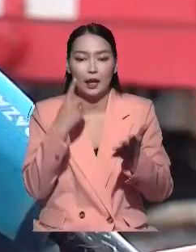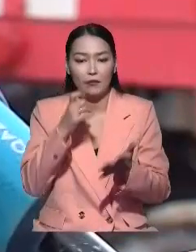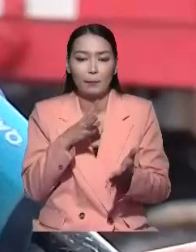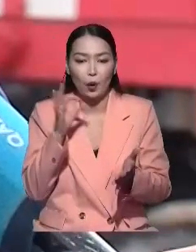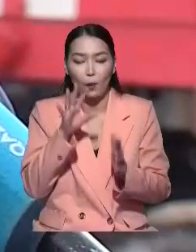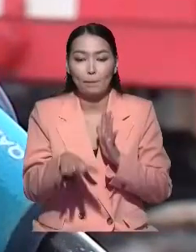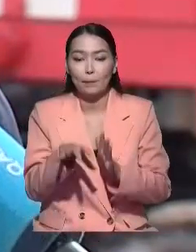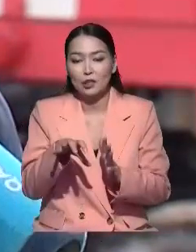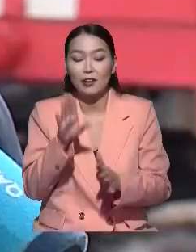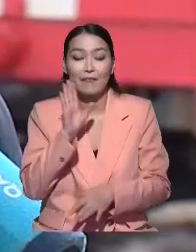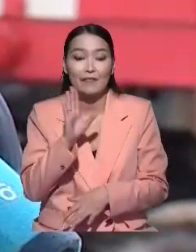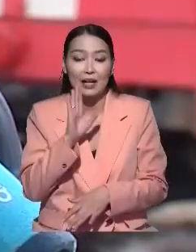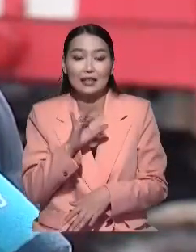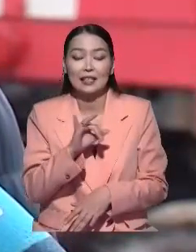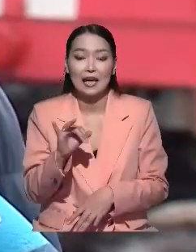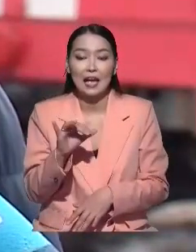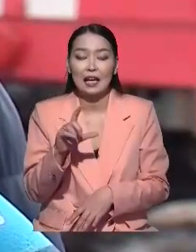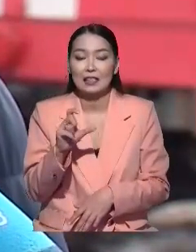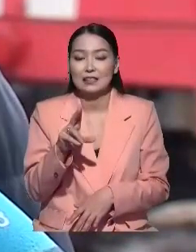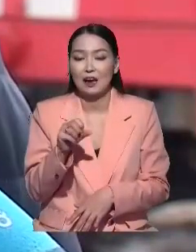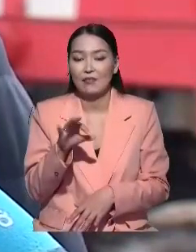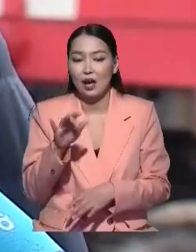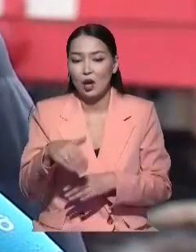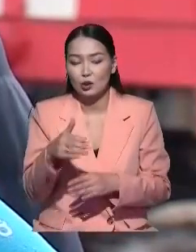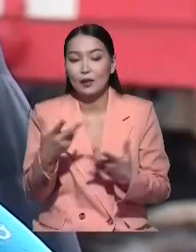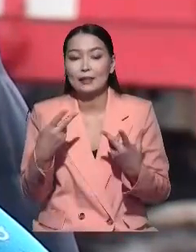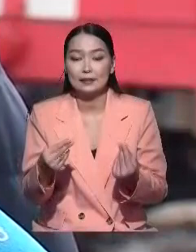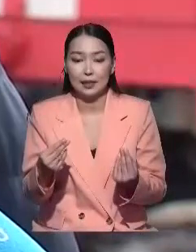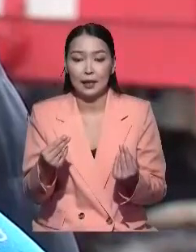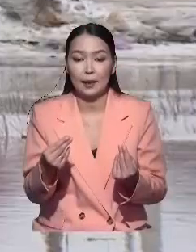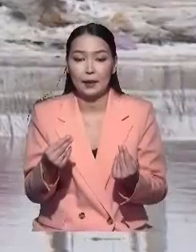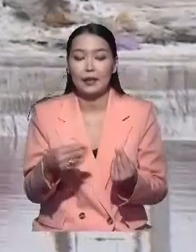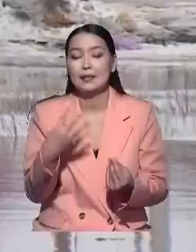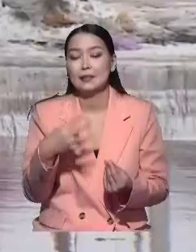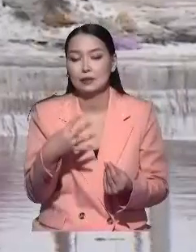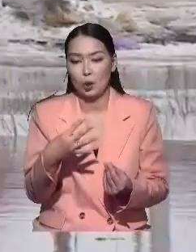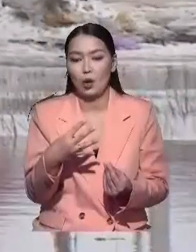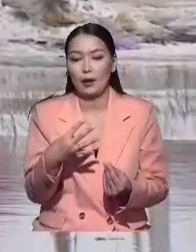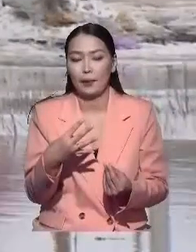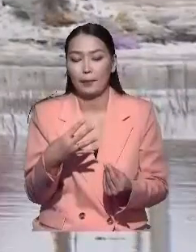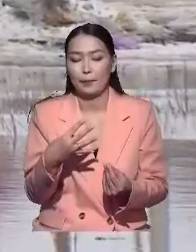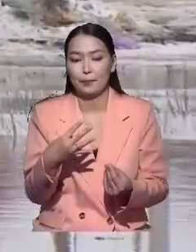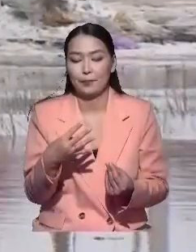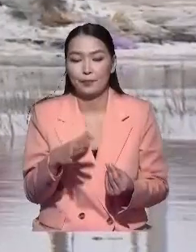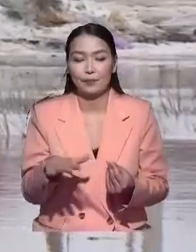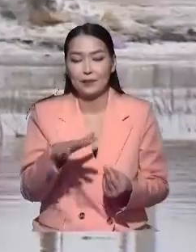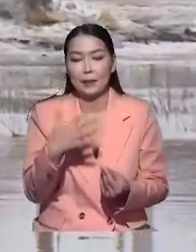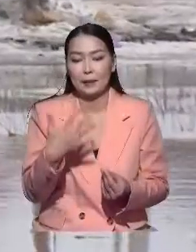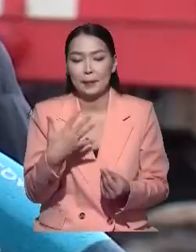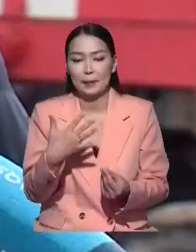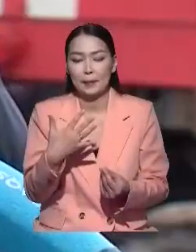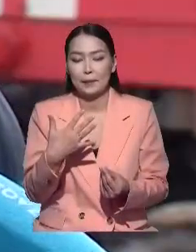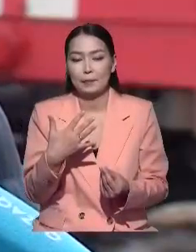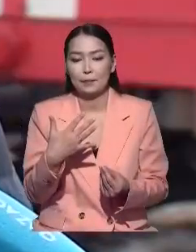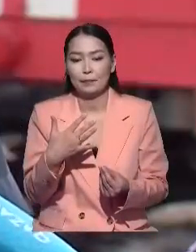на экскаватор где-то порядка 40 заявок. Порядка 50 миллионов выделено на